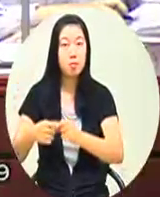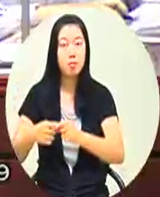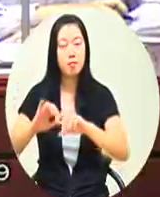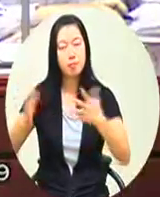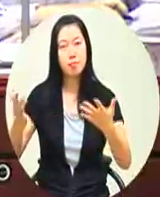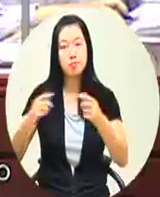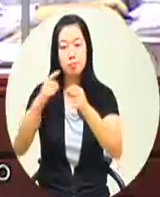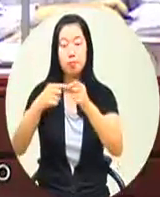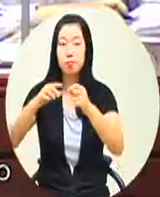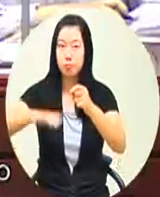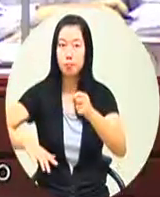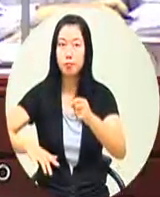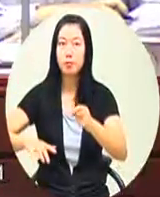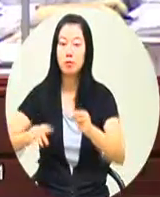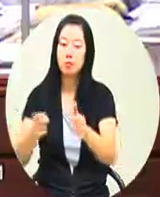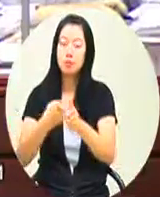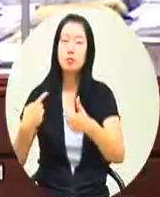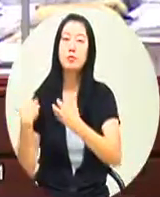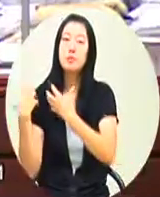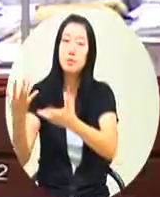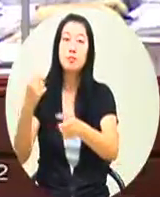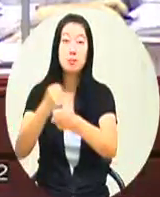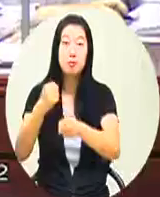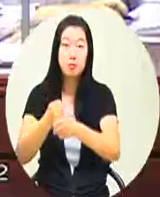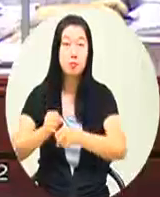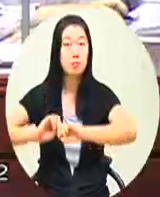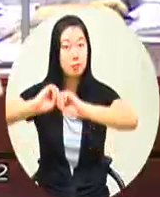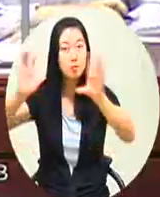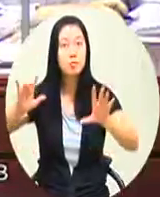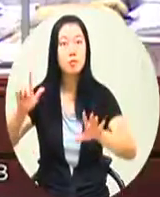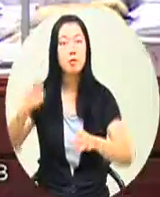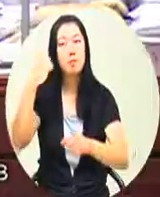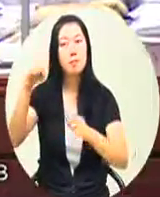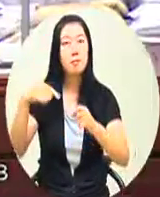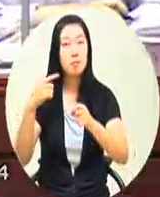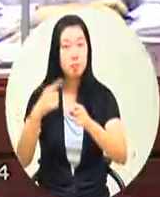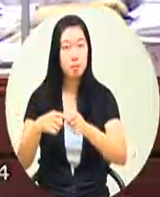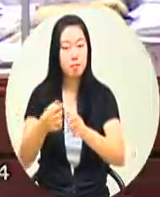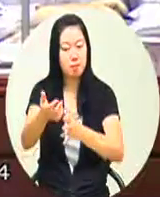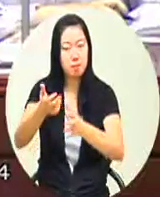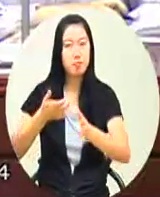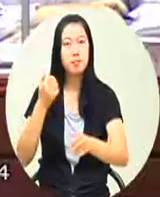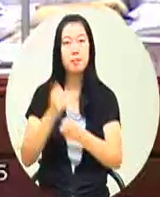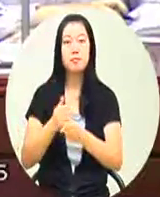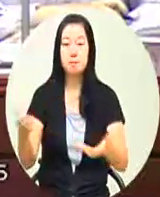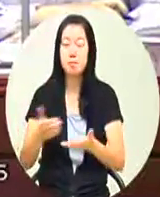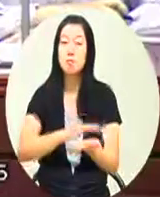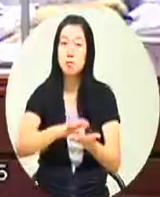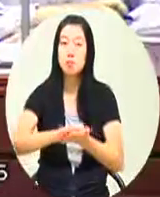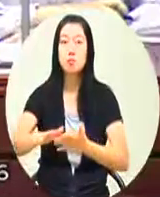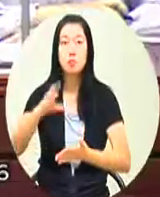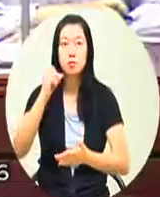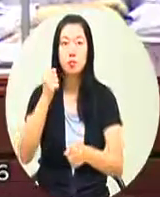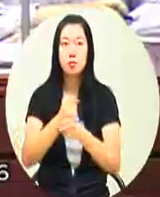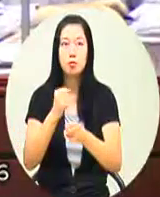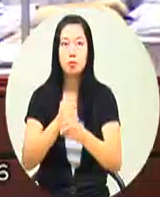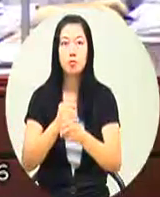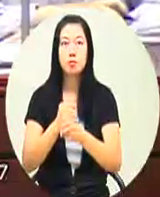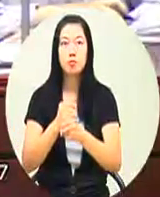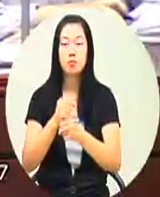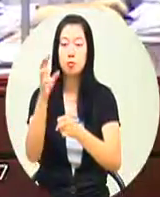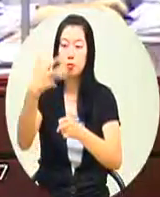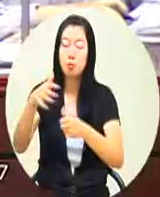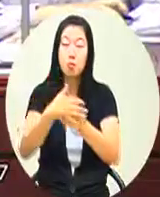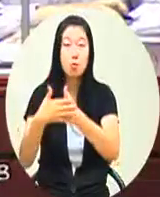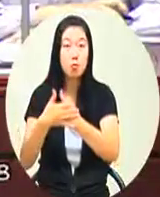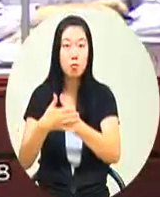年底的话就会先发包。那明年汛期前一定会清完，因为那个地方是要做一些相关的围水的工程。 你几月